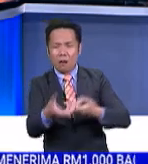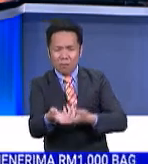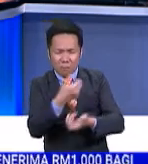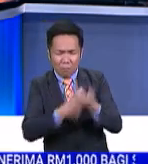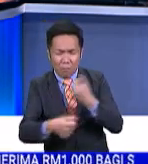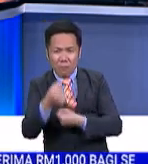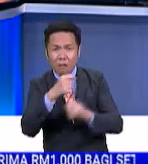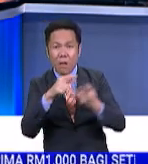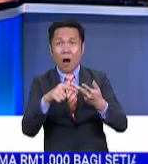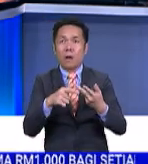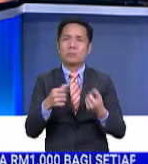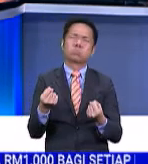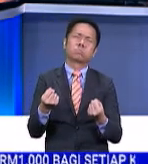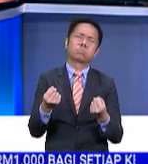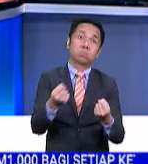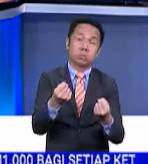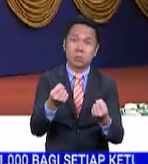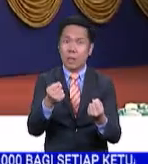dan meredah banjir.